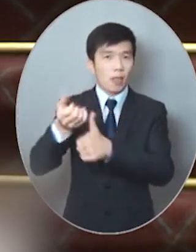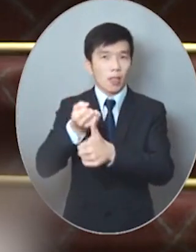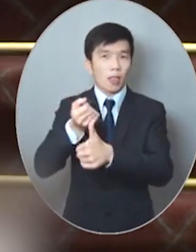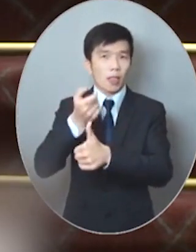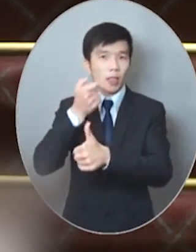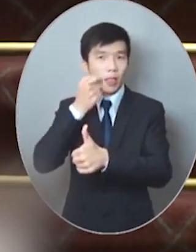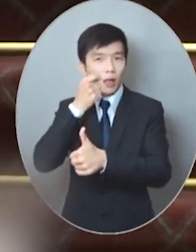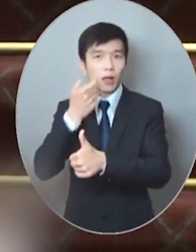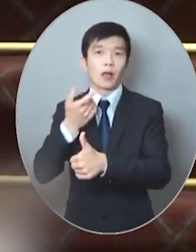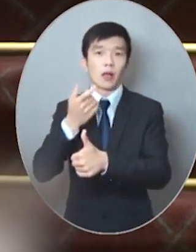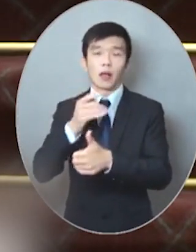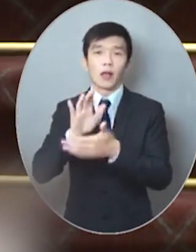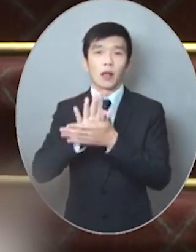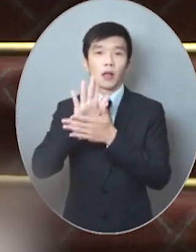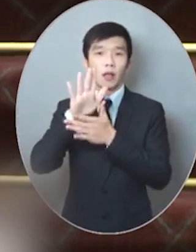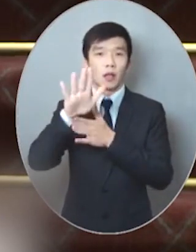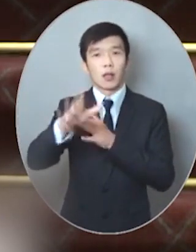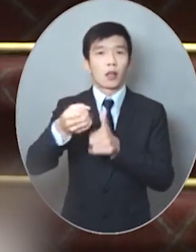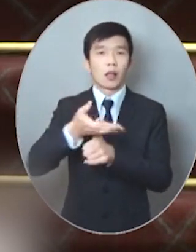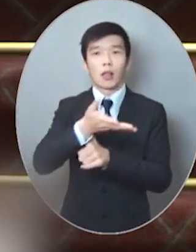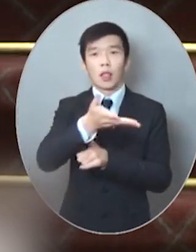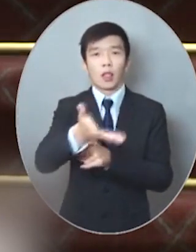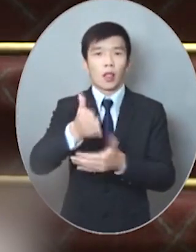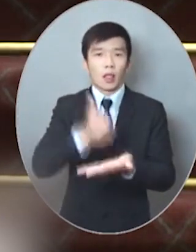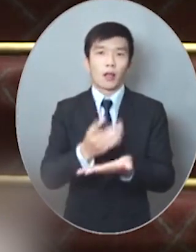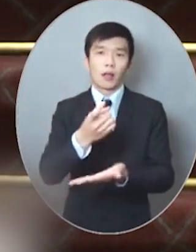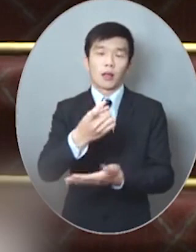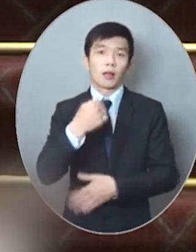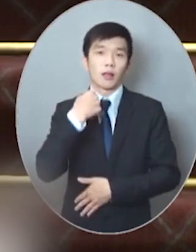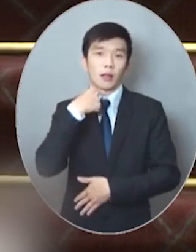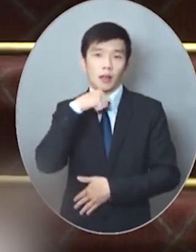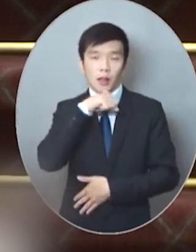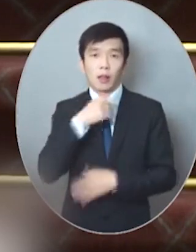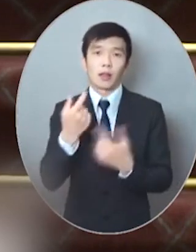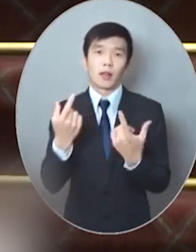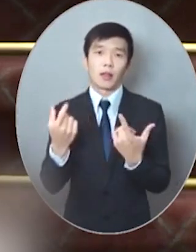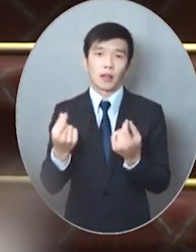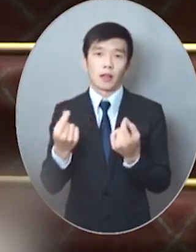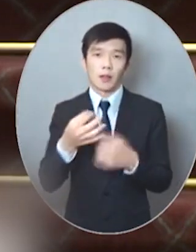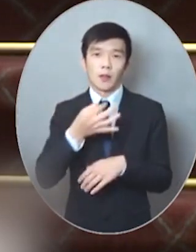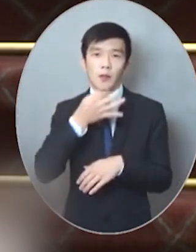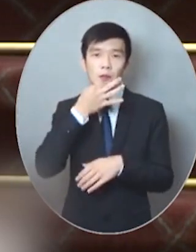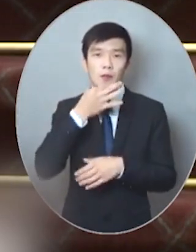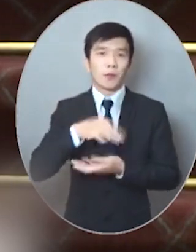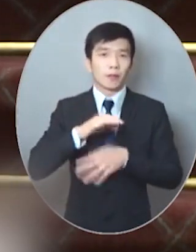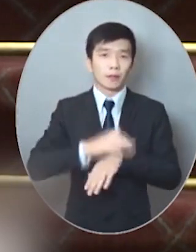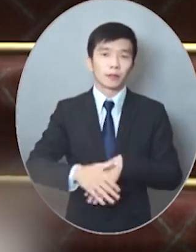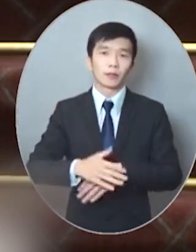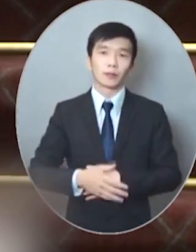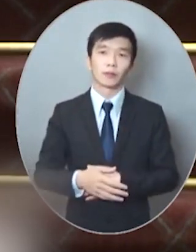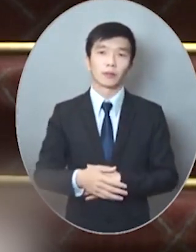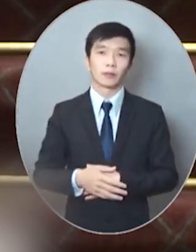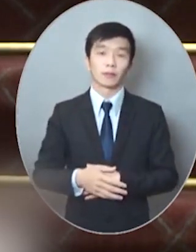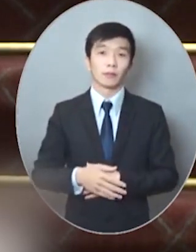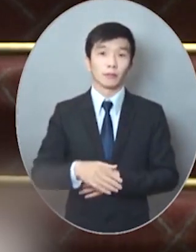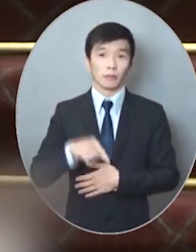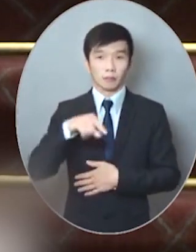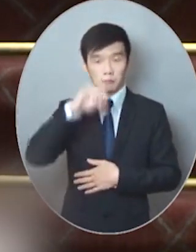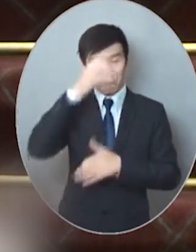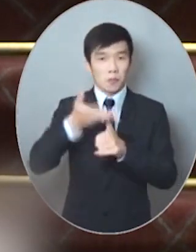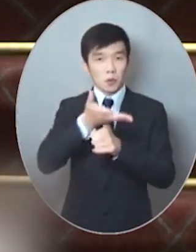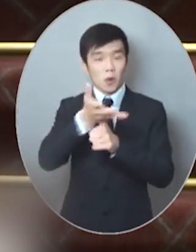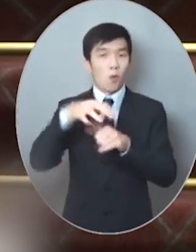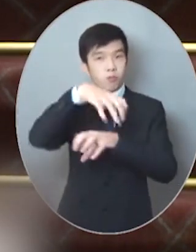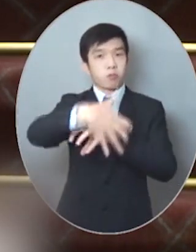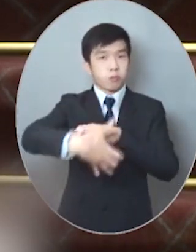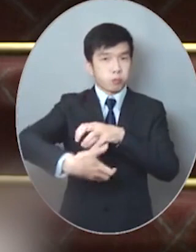情就永远不会结束，台湾也依然身处险境。疫情是全球性的，每